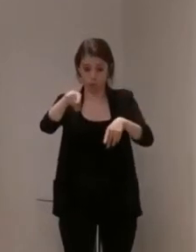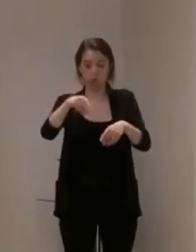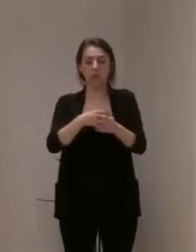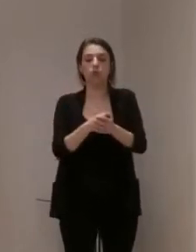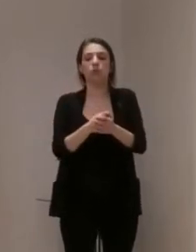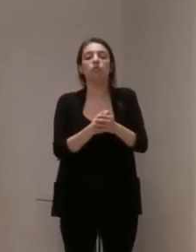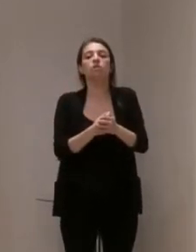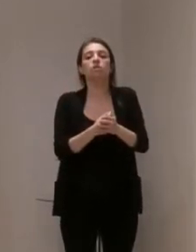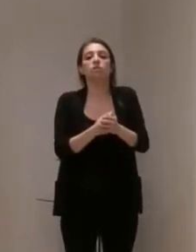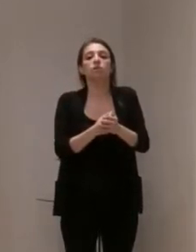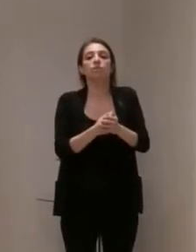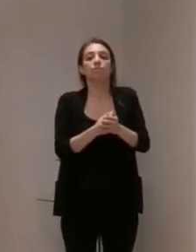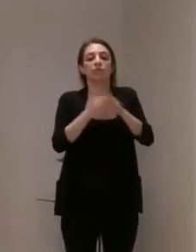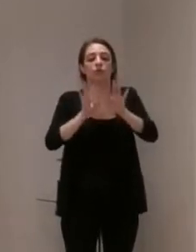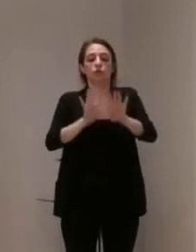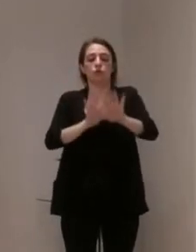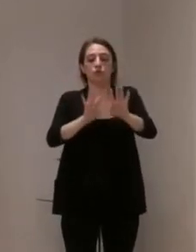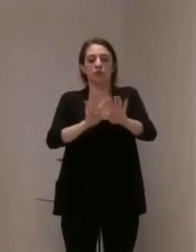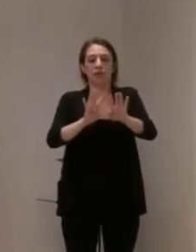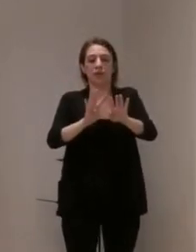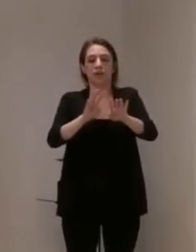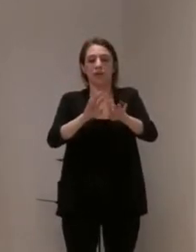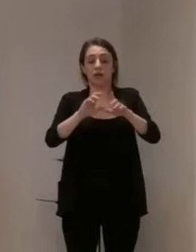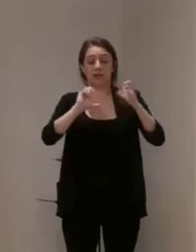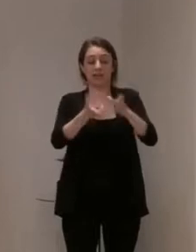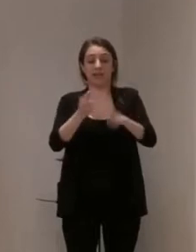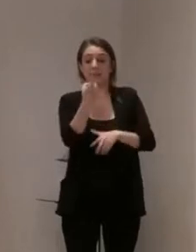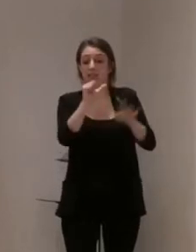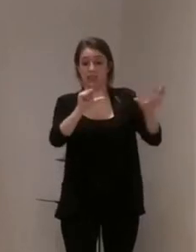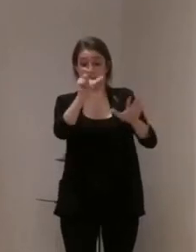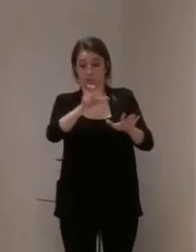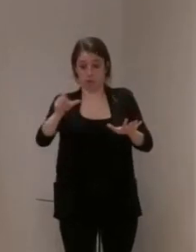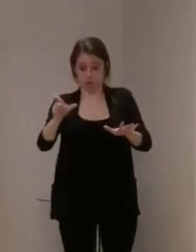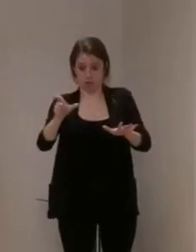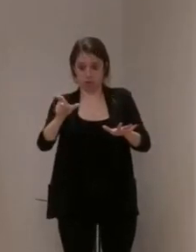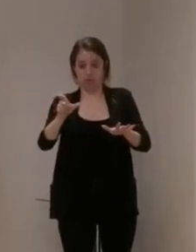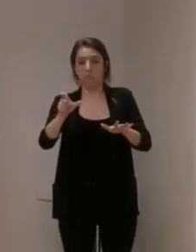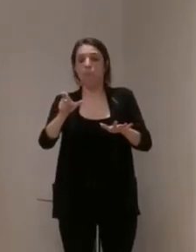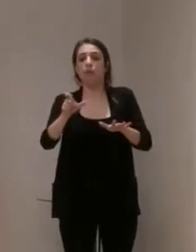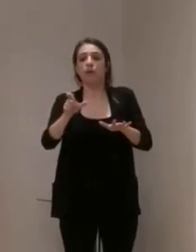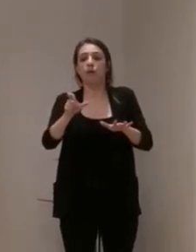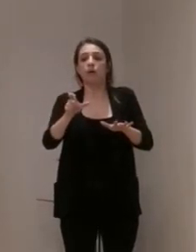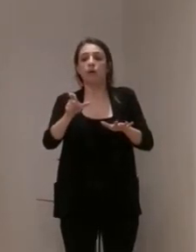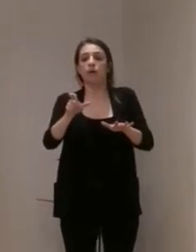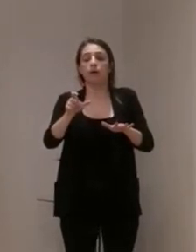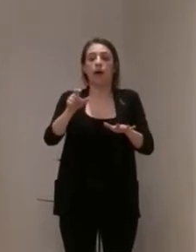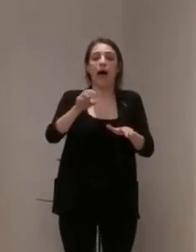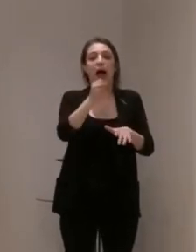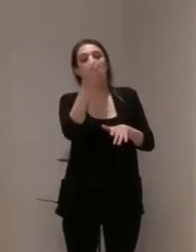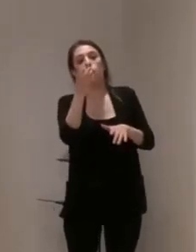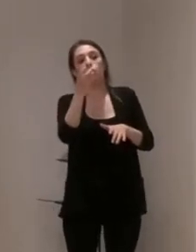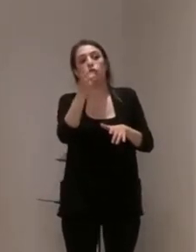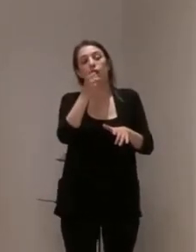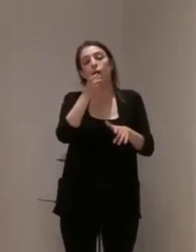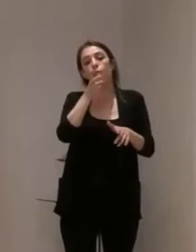sumarici que es va fer contra 16 militants d'ETA. Se'ls acusava d'haver fet diferents delictes,